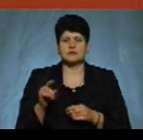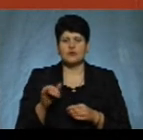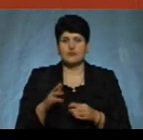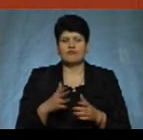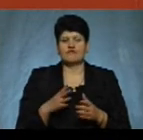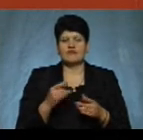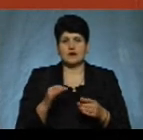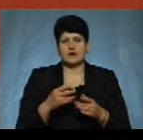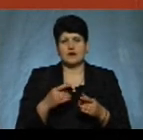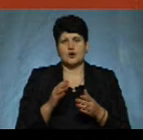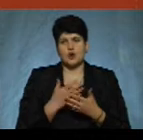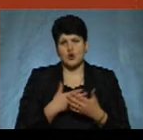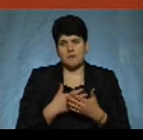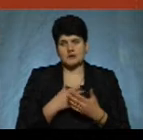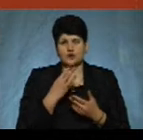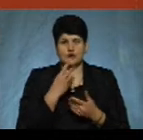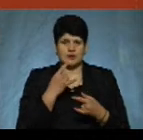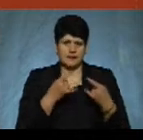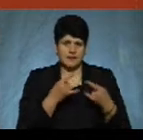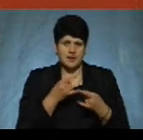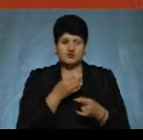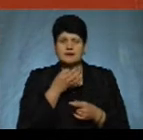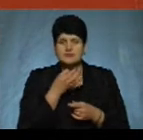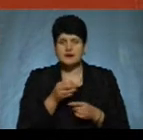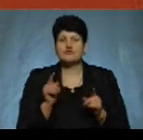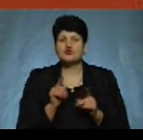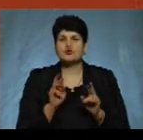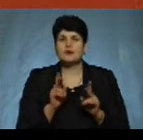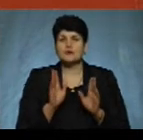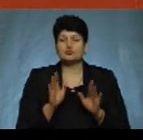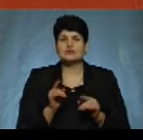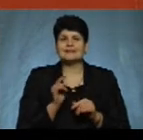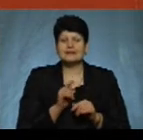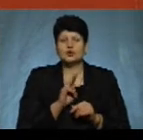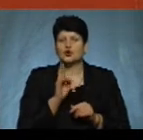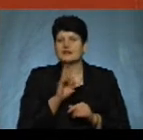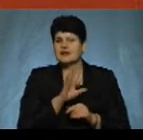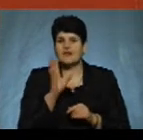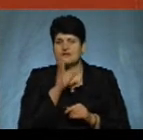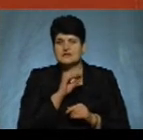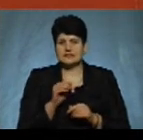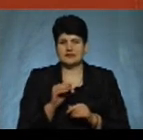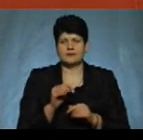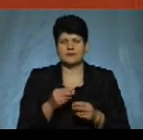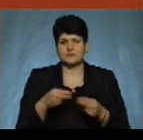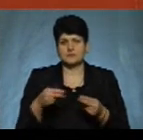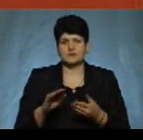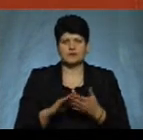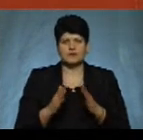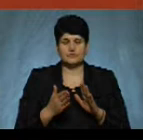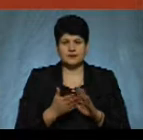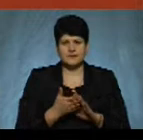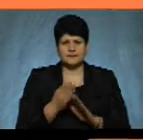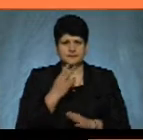громадського телебачення. Він сказав, що і як буде для тих закладів, які не встигли з третьої хвилі укласти договори з НСЗУ.